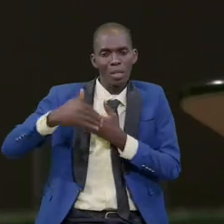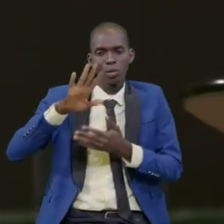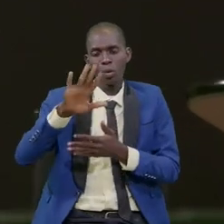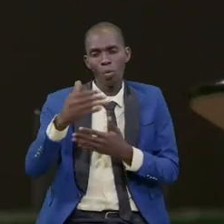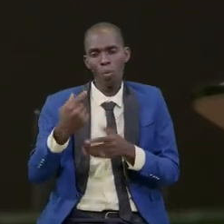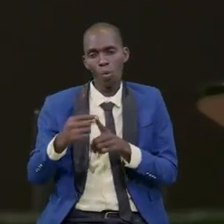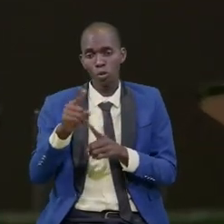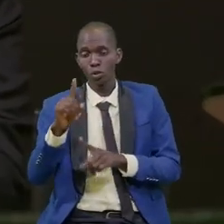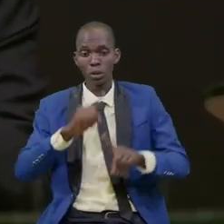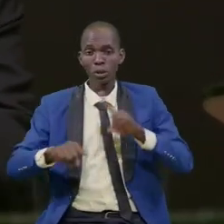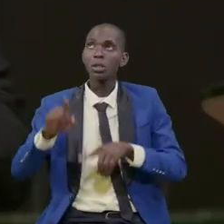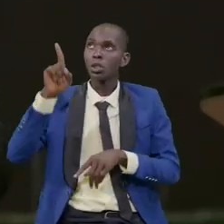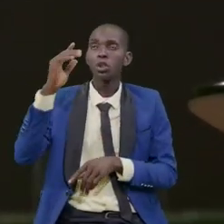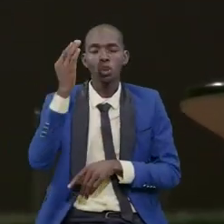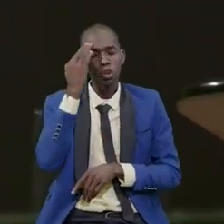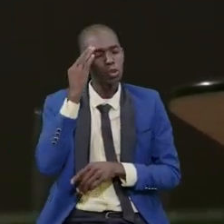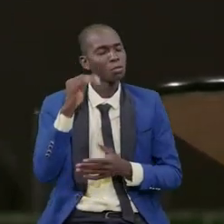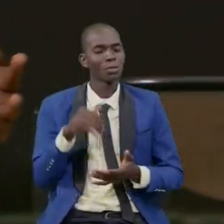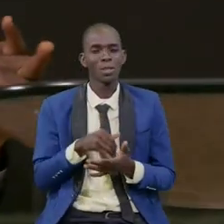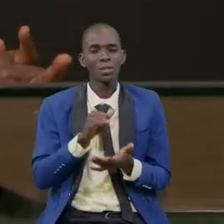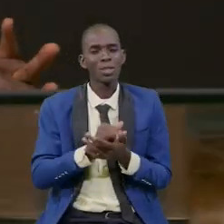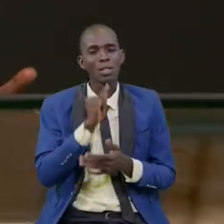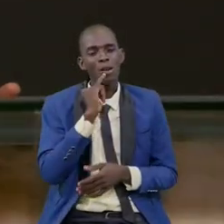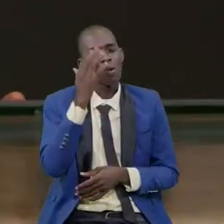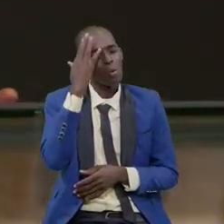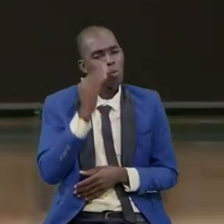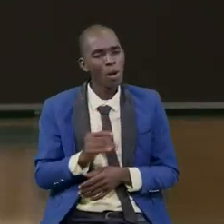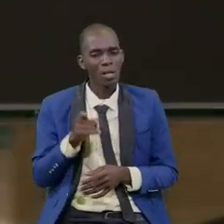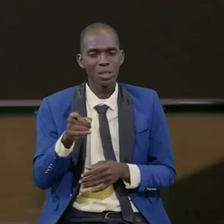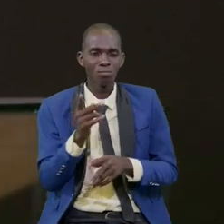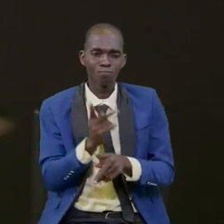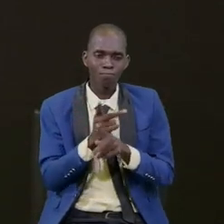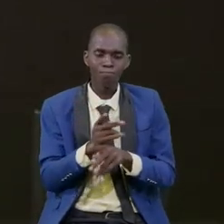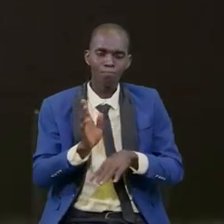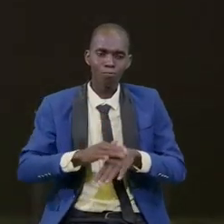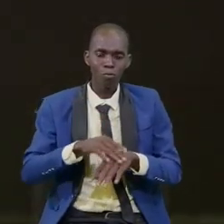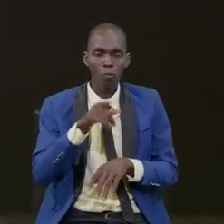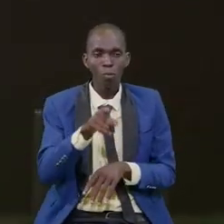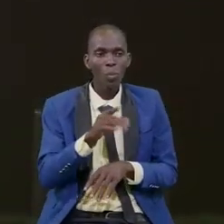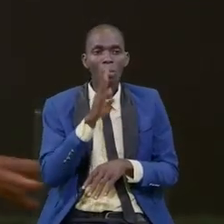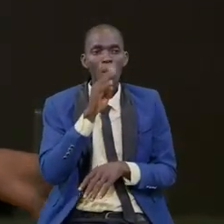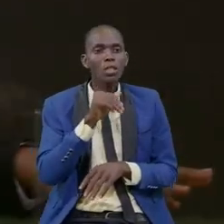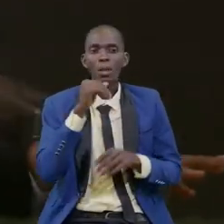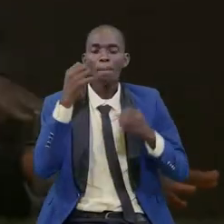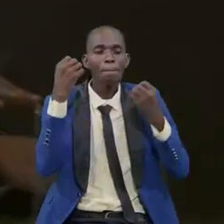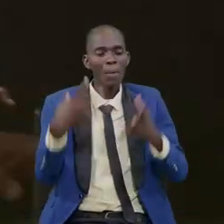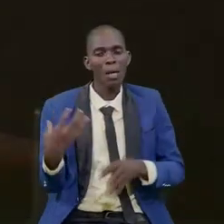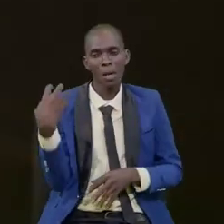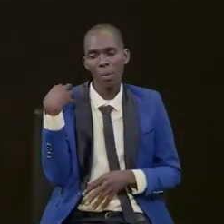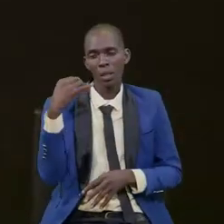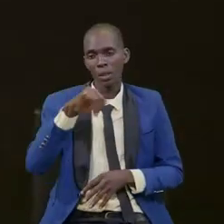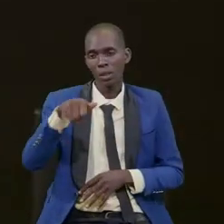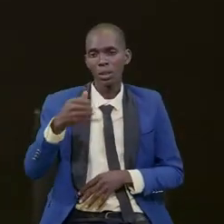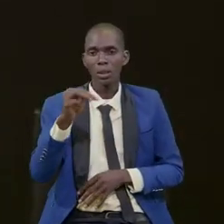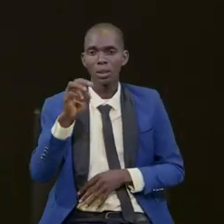que nous proférons. Alors est-il que de ne pas être un grand nombre de personnes qui se mettent à